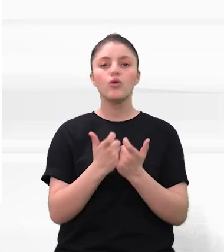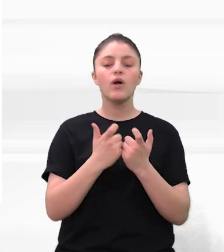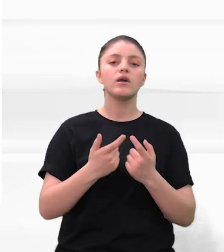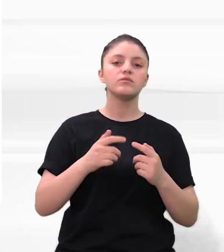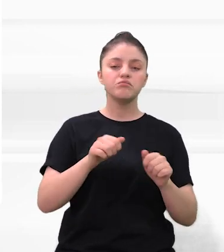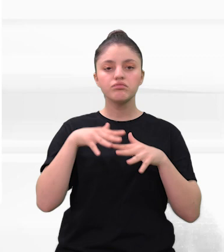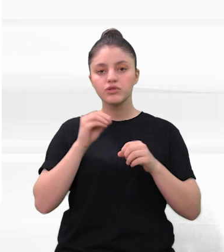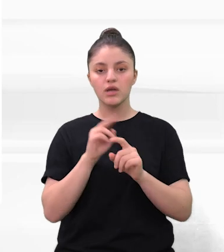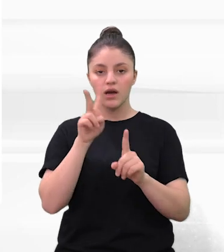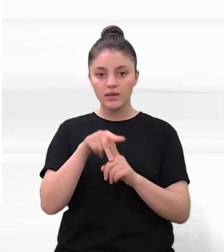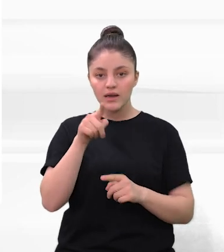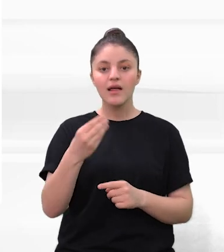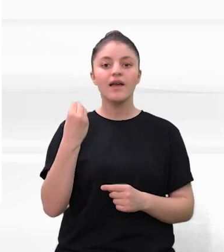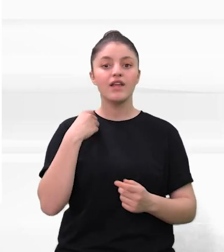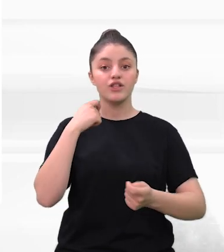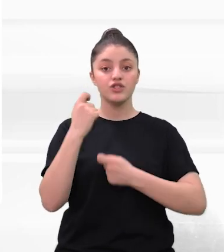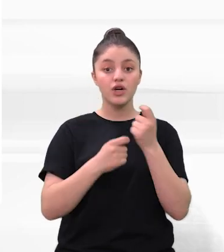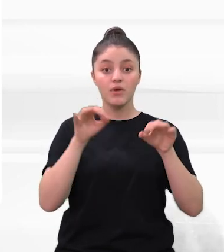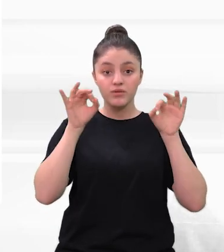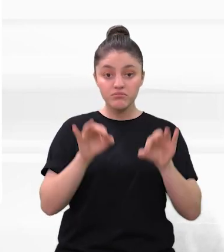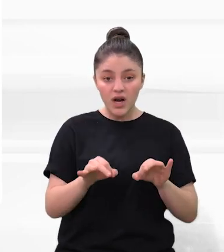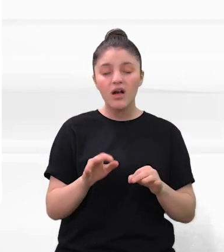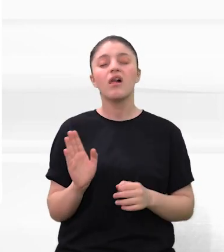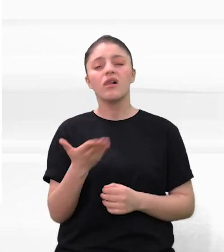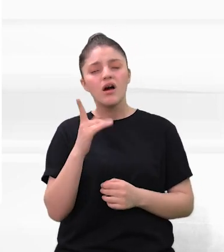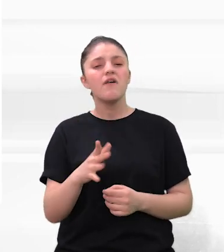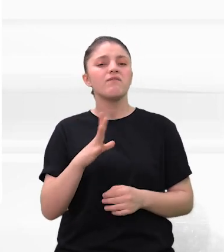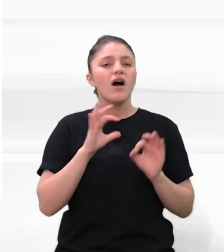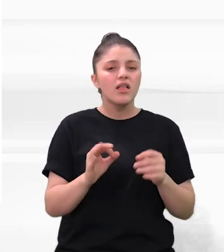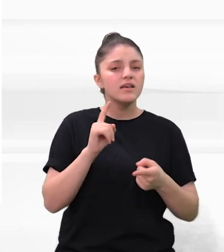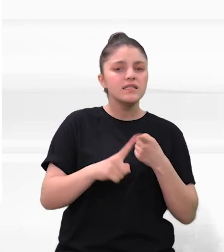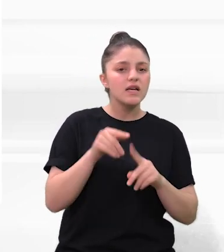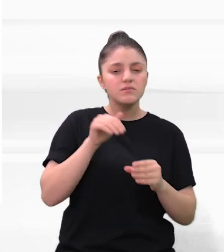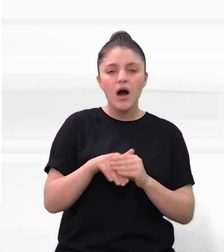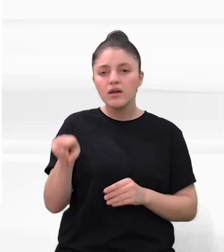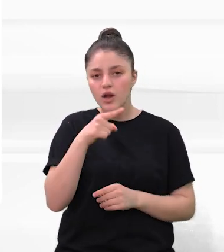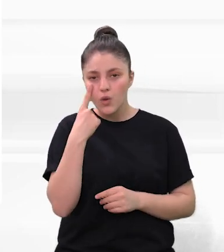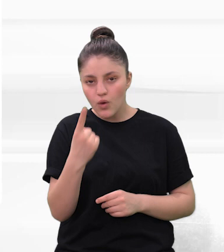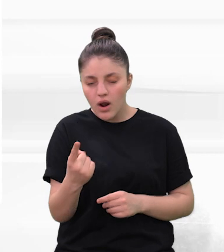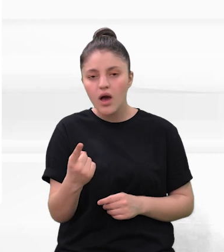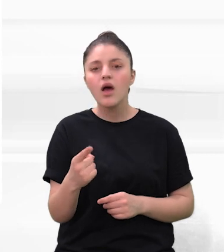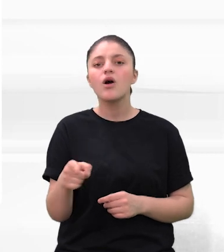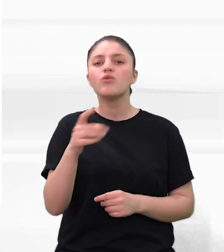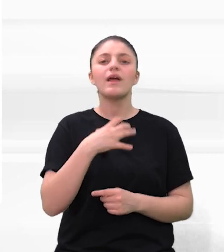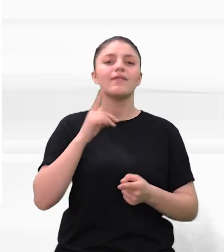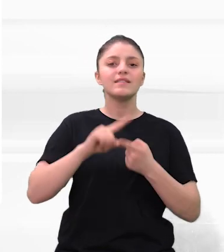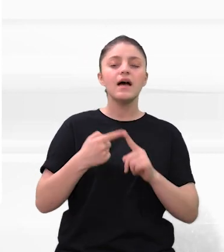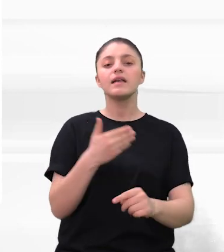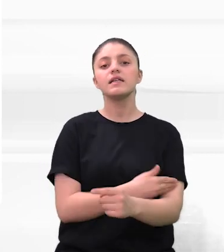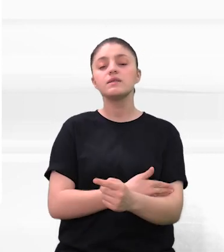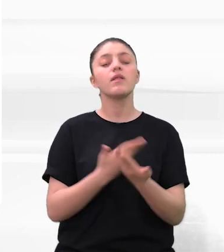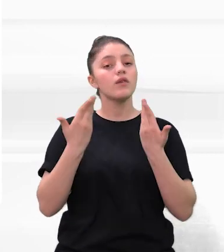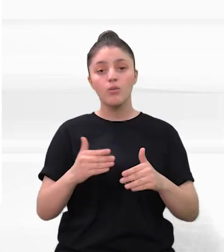İttihat ve Terakki Fırkası'nın yeniden canlandırılmasına çalışmayacağım ve var olan siyasi partilerden hiçbirinin siyasi emellerine hizmet